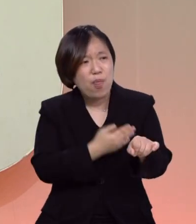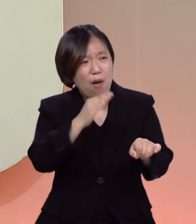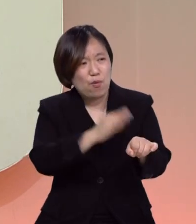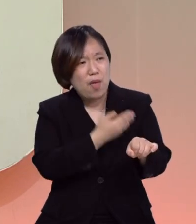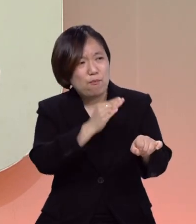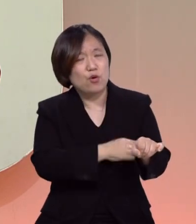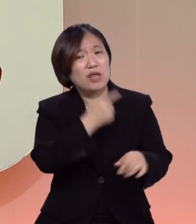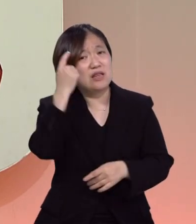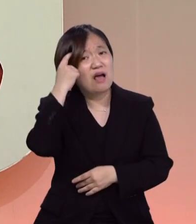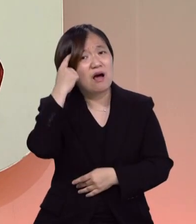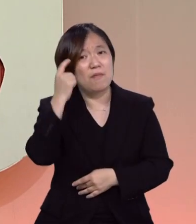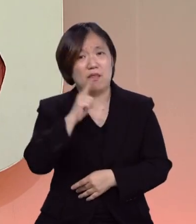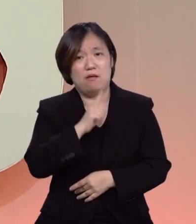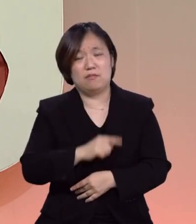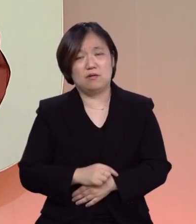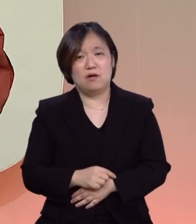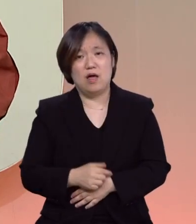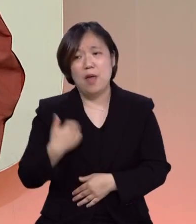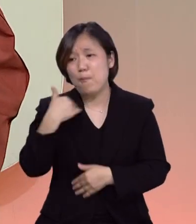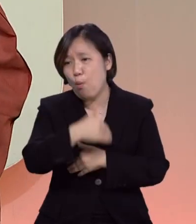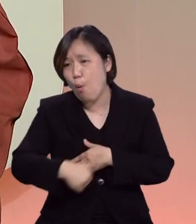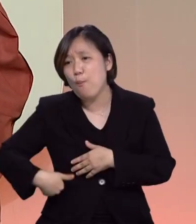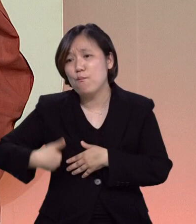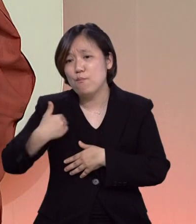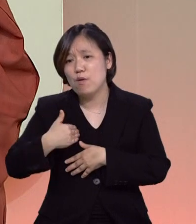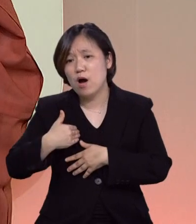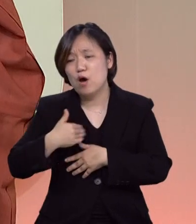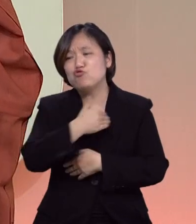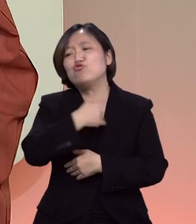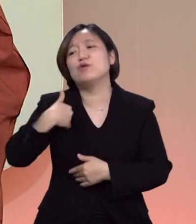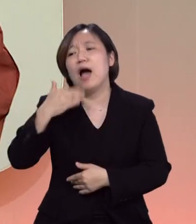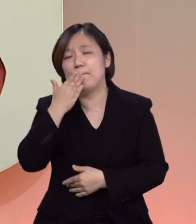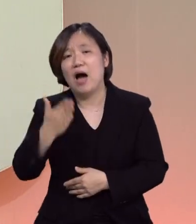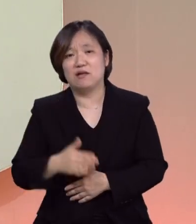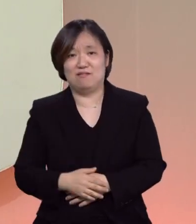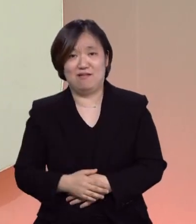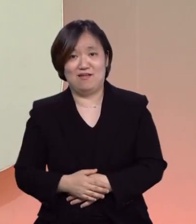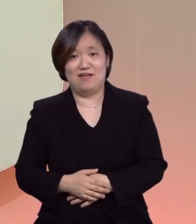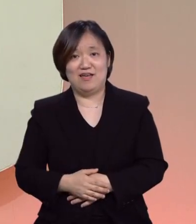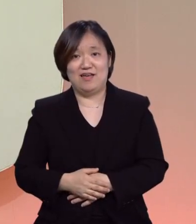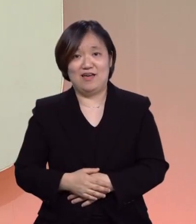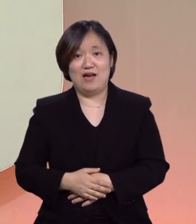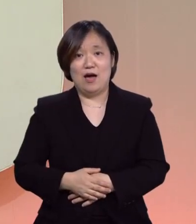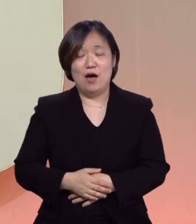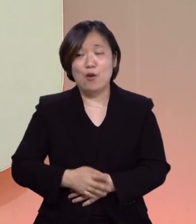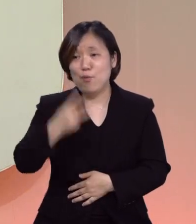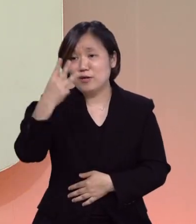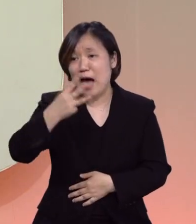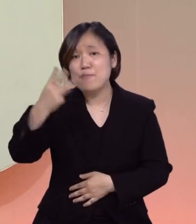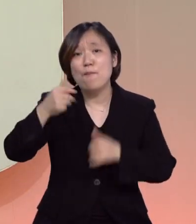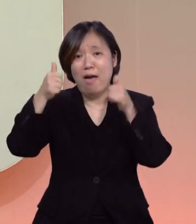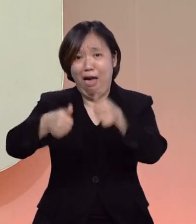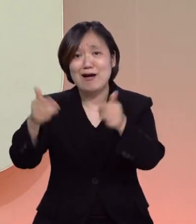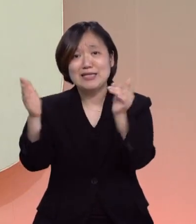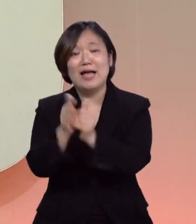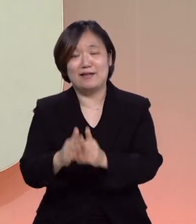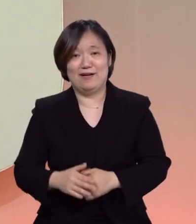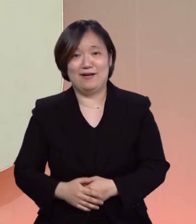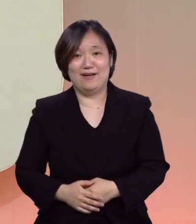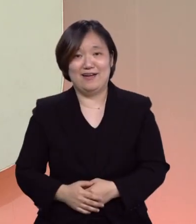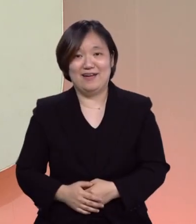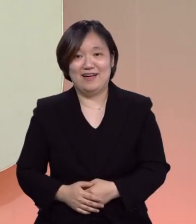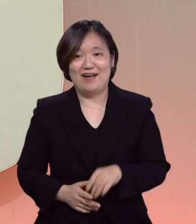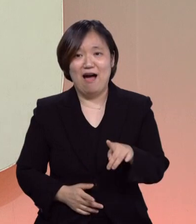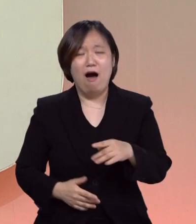그리고 그날 3000배를 채우셨대요 여러분 3천배 한번 해보세요 건강한 평소에 운동하던